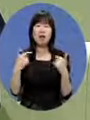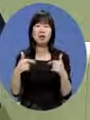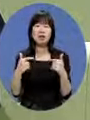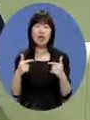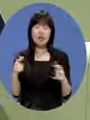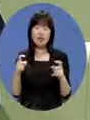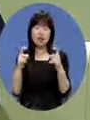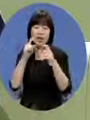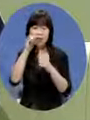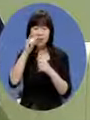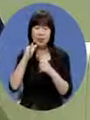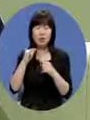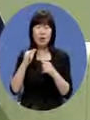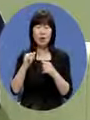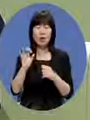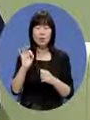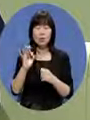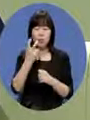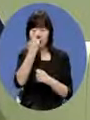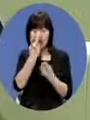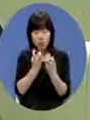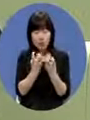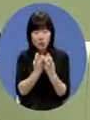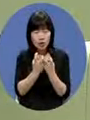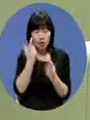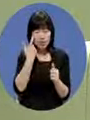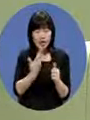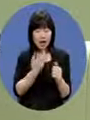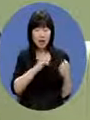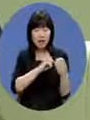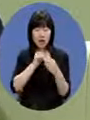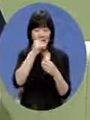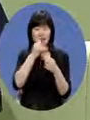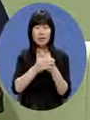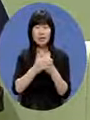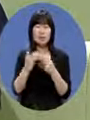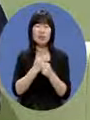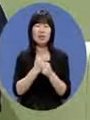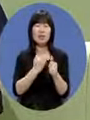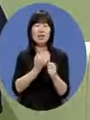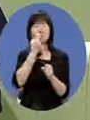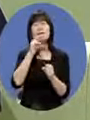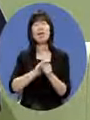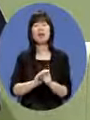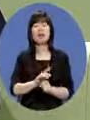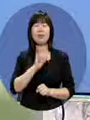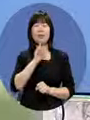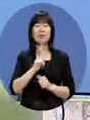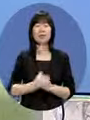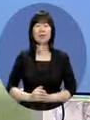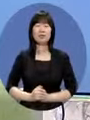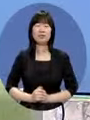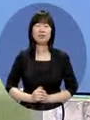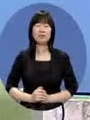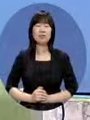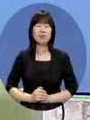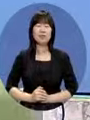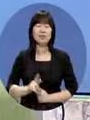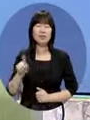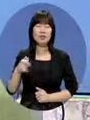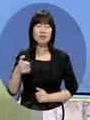다투고 싸우고 돈을 어떻게 관리 했느냐 이렇게 얘기하다 보니까 아 내부는 기가 막히다는 거죠 4 아니 뭐